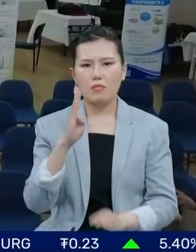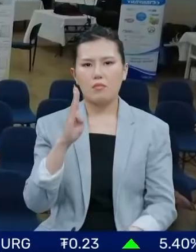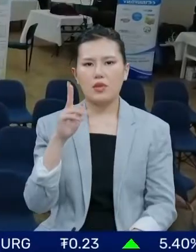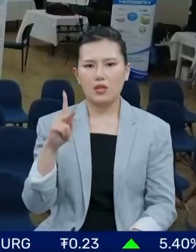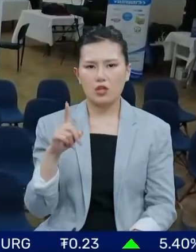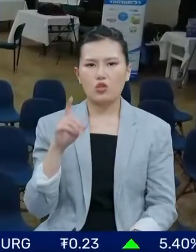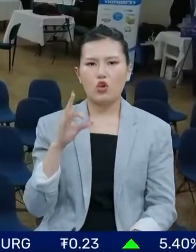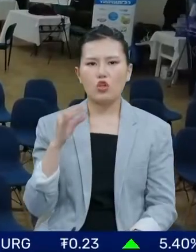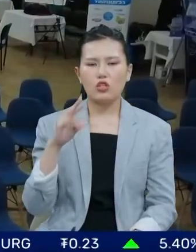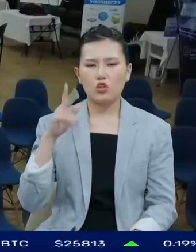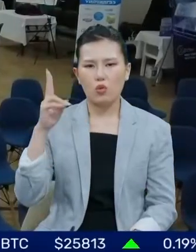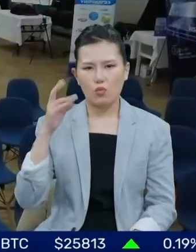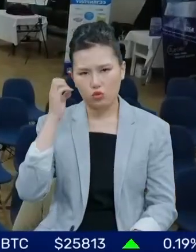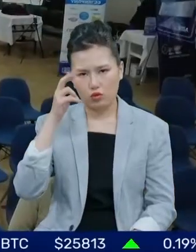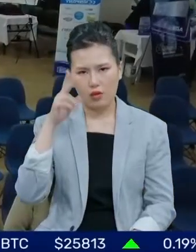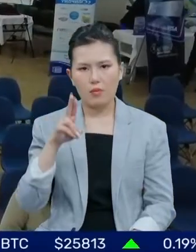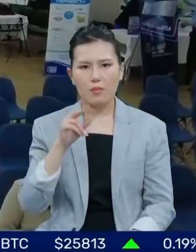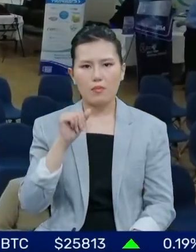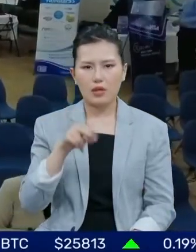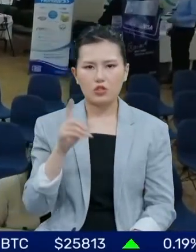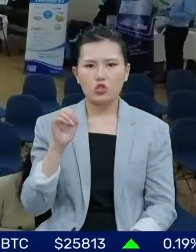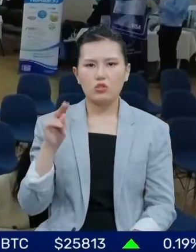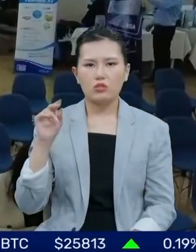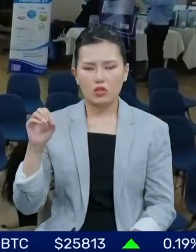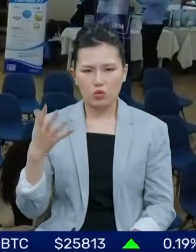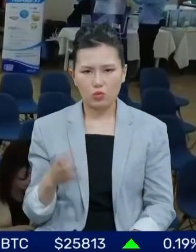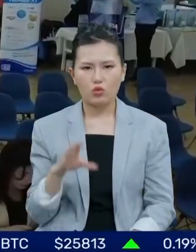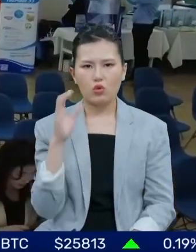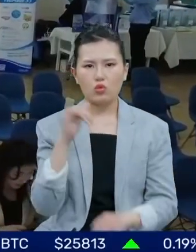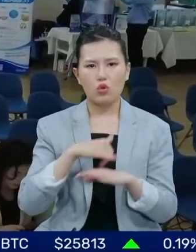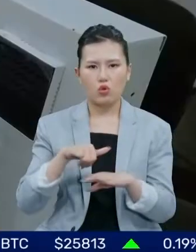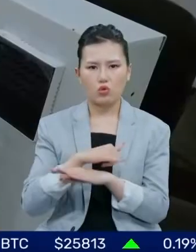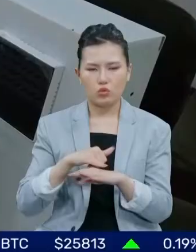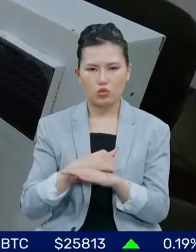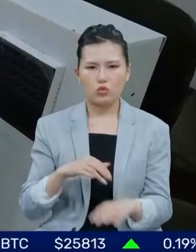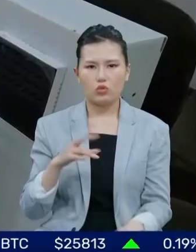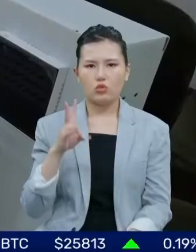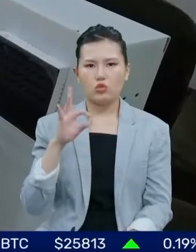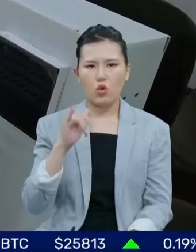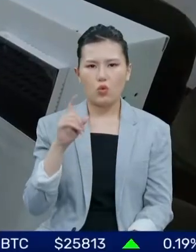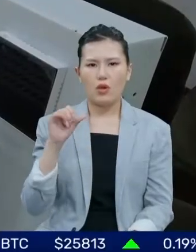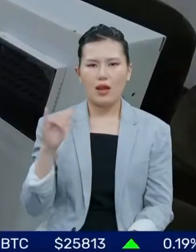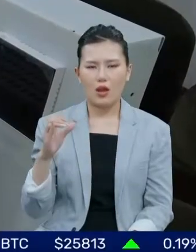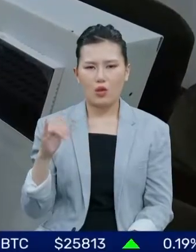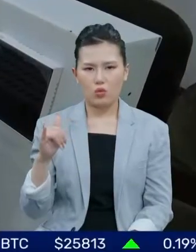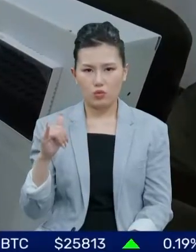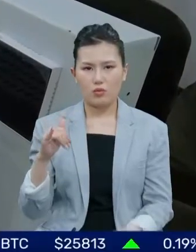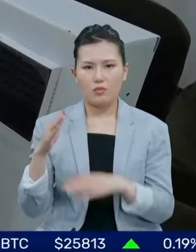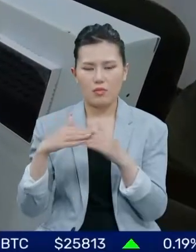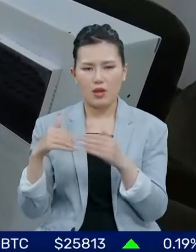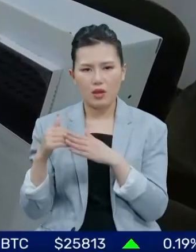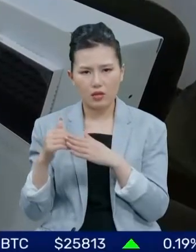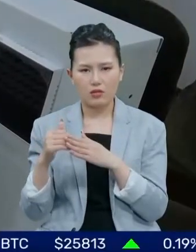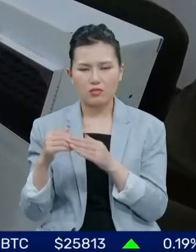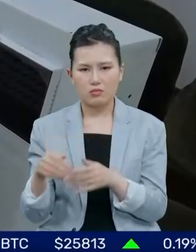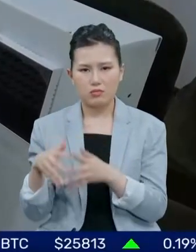компани ерөнхийлөгч Пак Пьонче, бүгд найрамдах Солонгос улсын Навхав, барилга бүтээн байгуулалт болон аж үйлдвэрийг